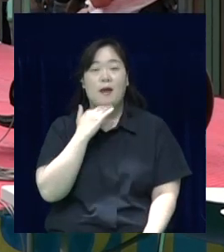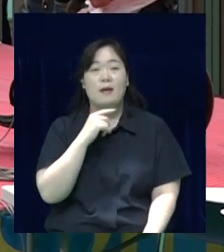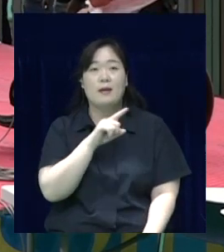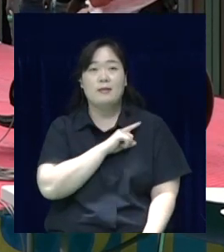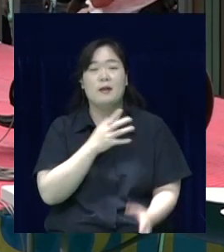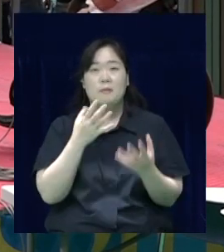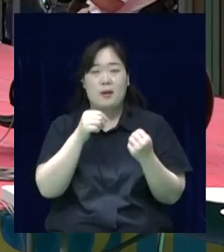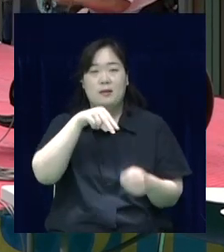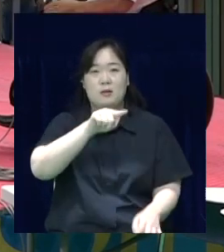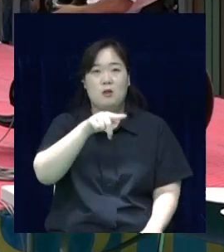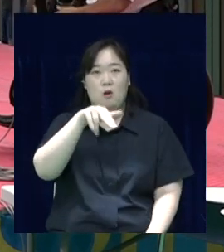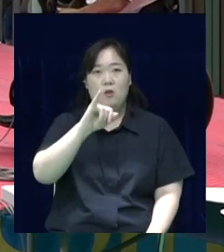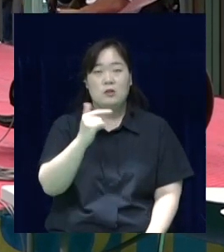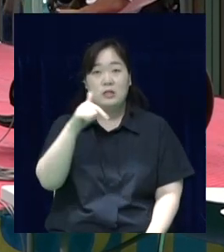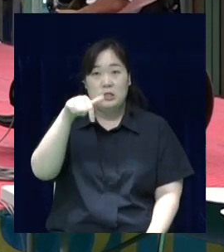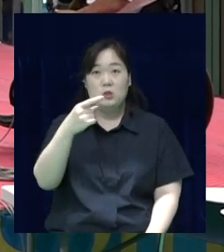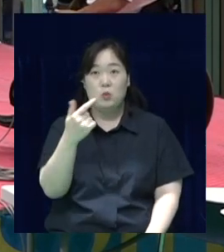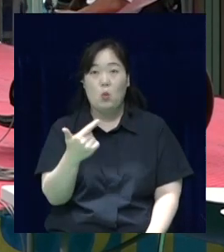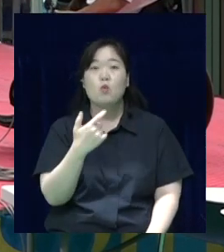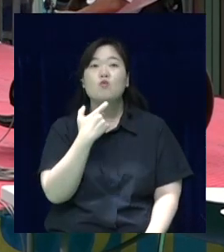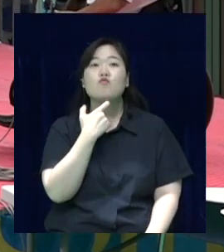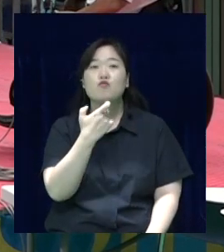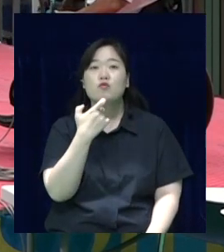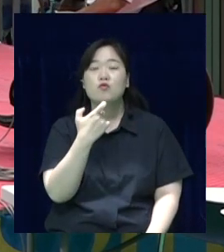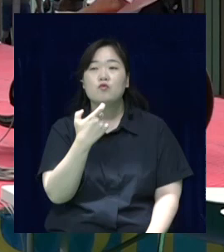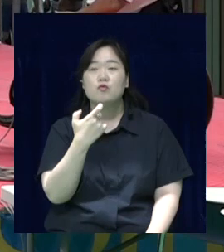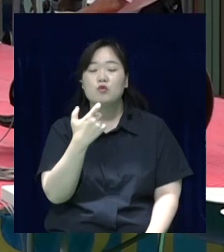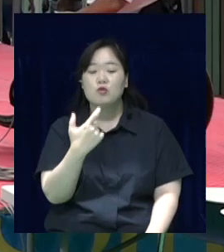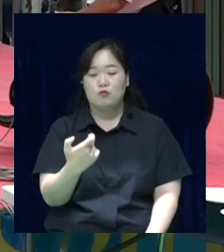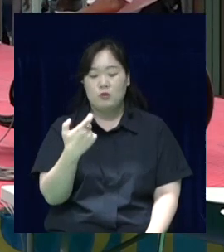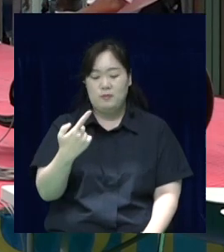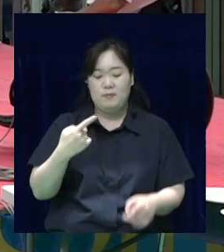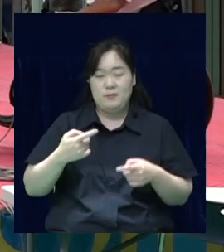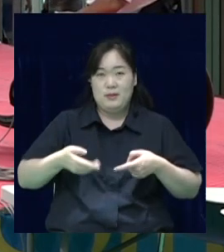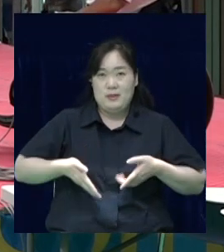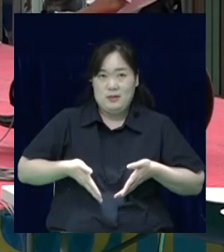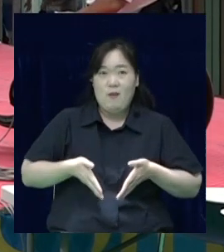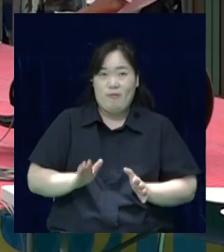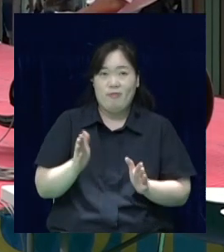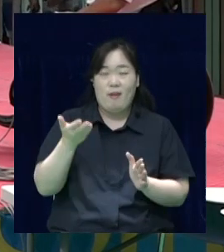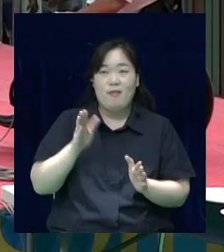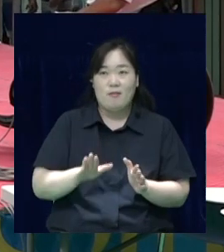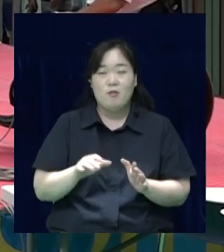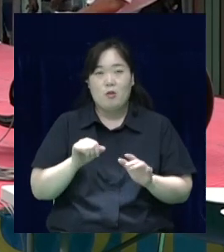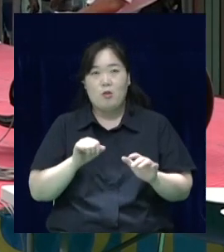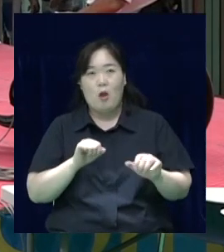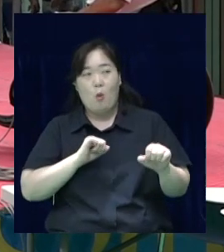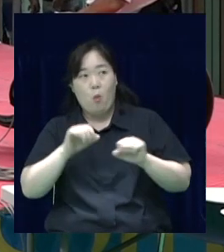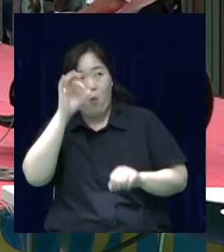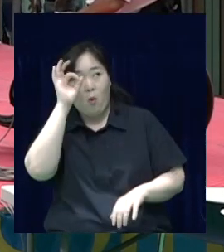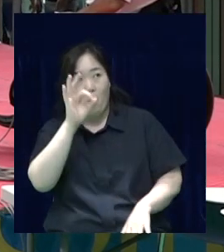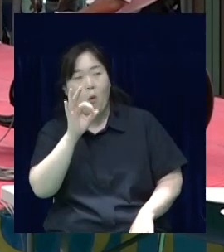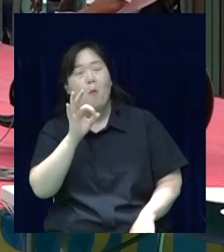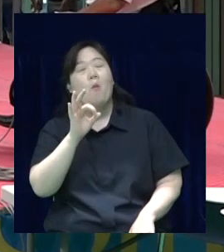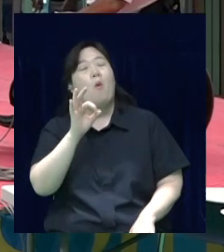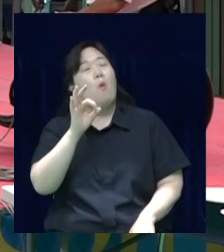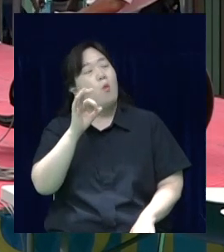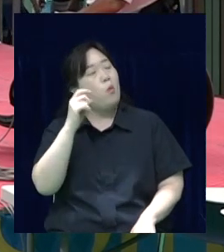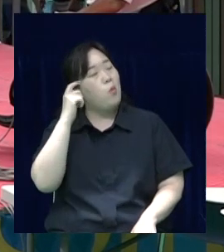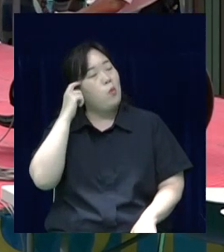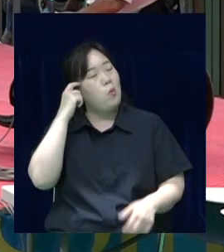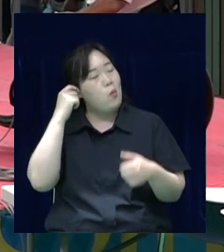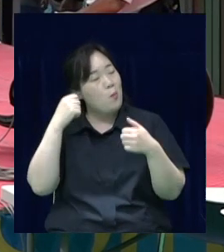선수 61년생인데 이 선수의 활약을 보면은 아마 이 보시는 분들의 편견도 깨지지 않을까라는 맞습니다. 또